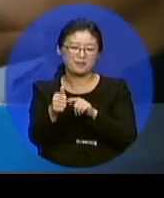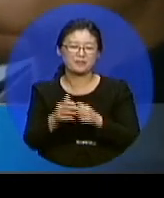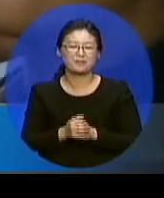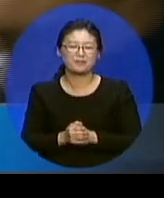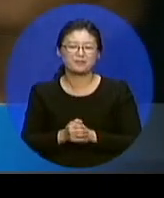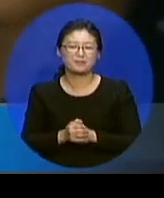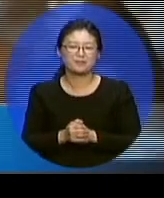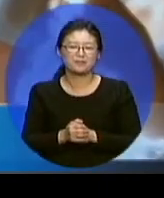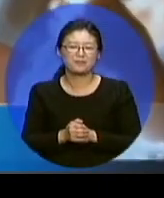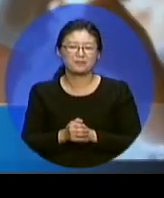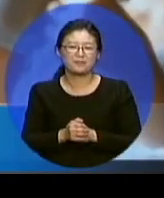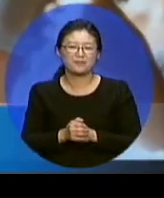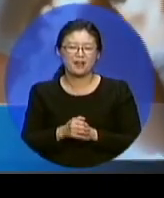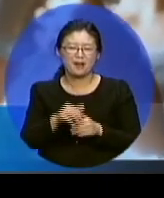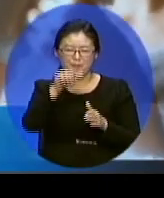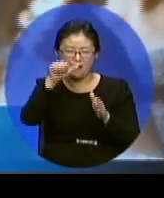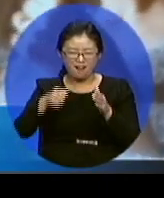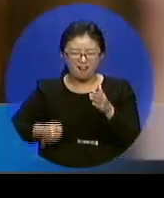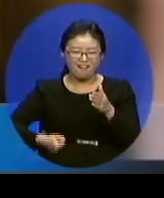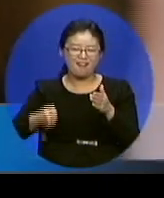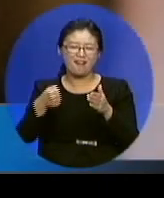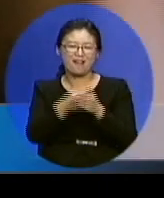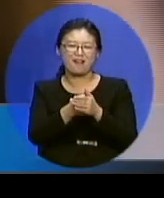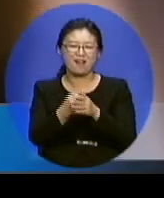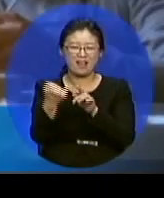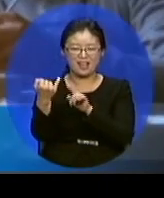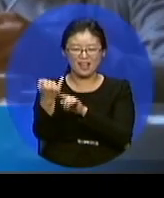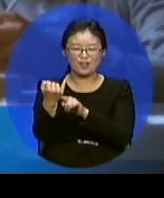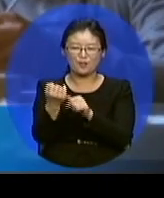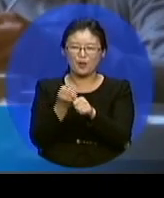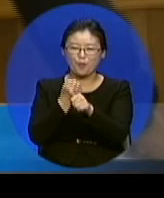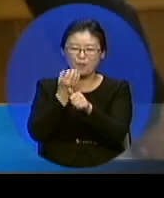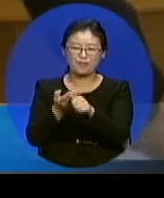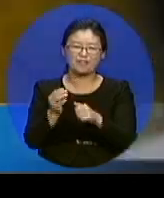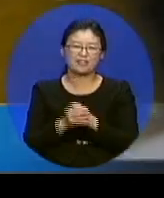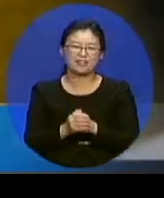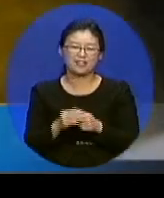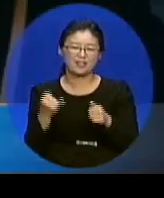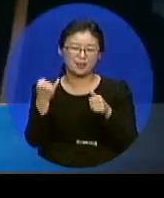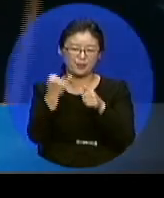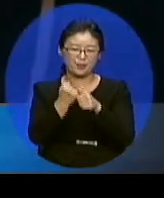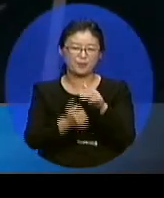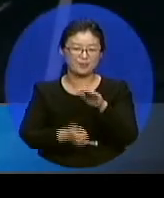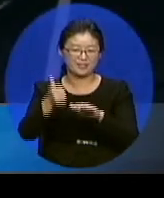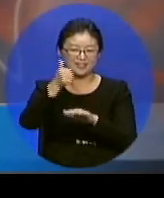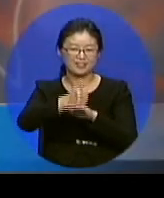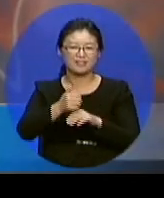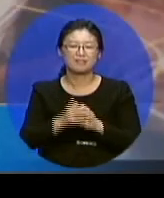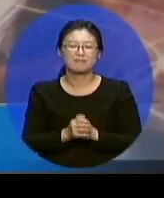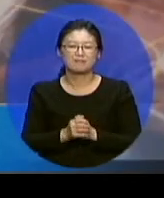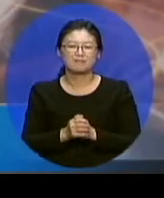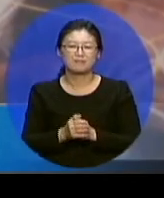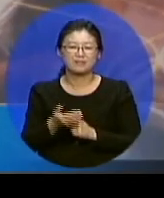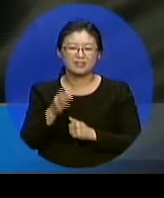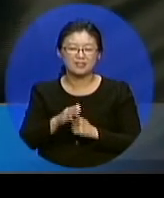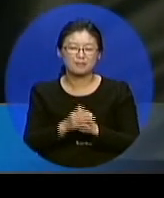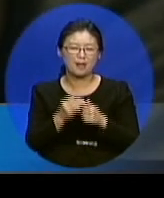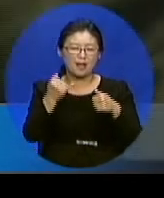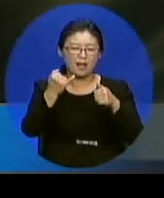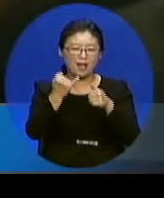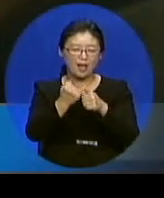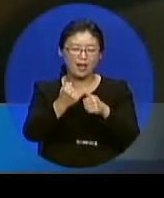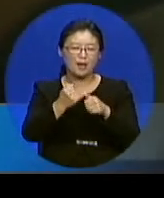영수는 일생일대 큰 결심을 하고 희주에게 프로포즈를 해 결혼에 성공하는데요. 하지만 신혼생활